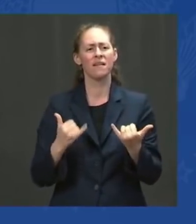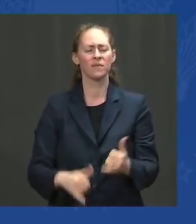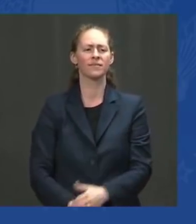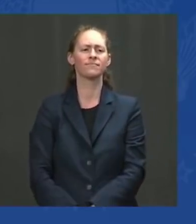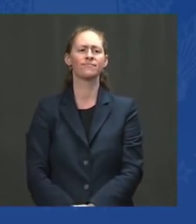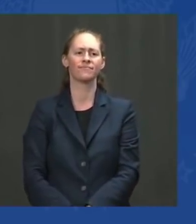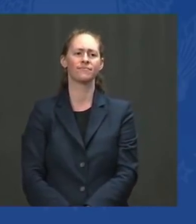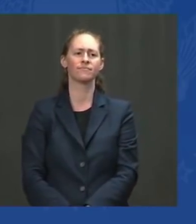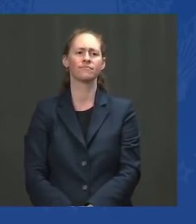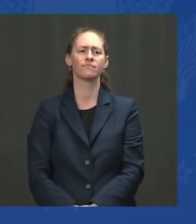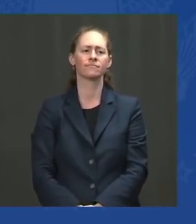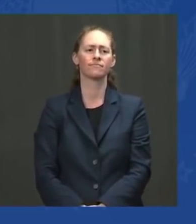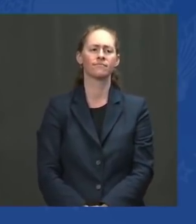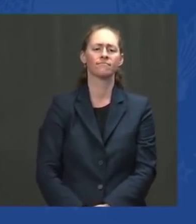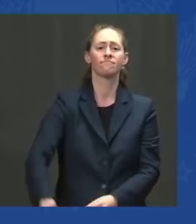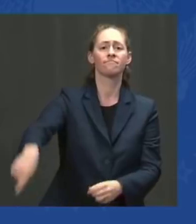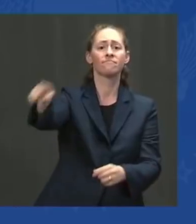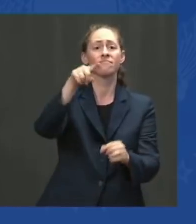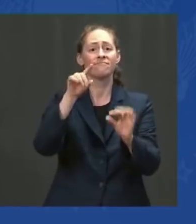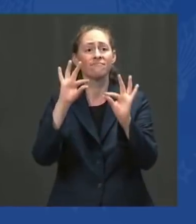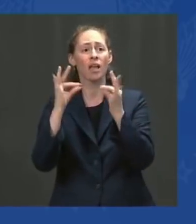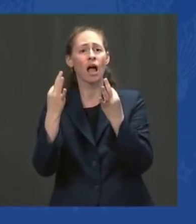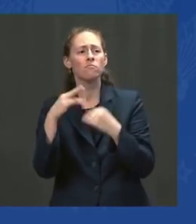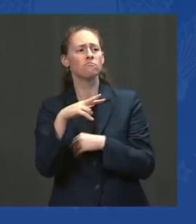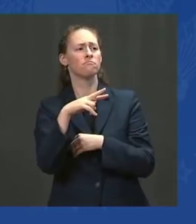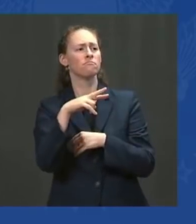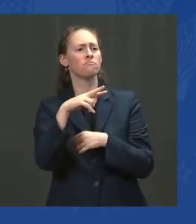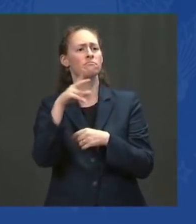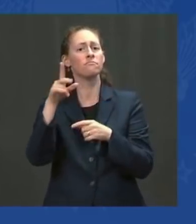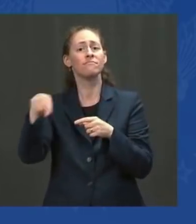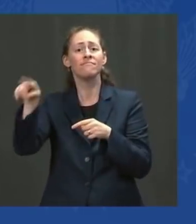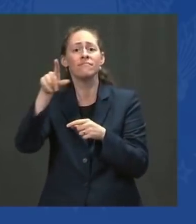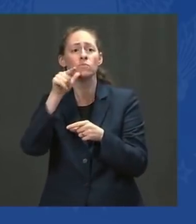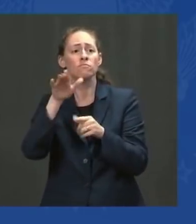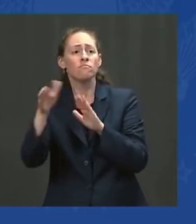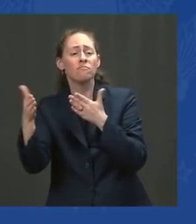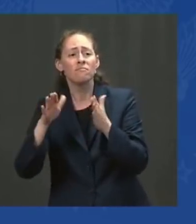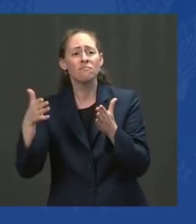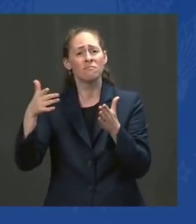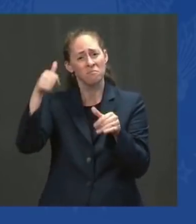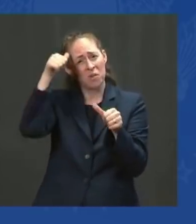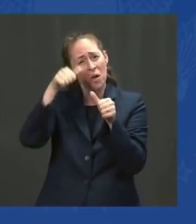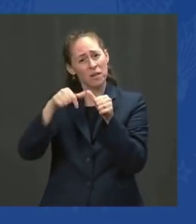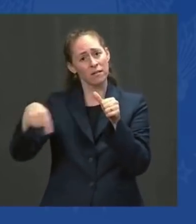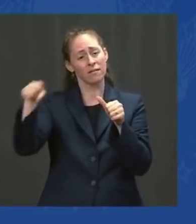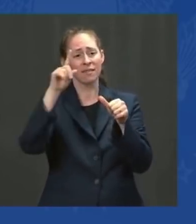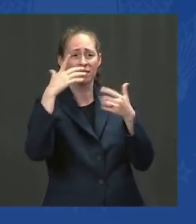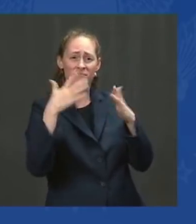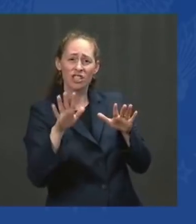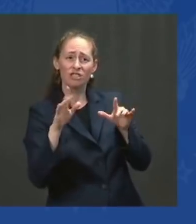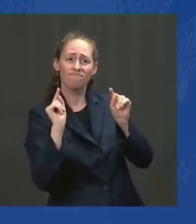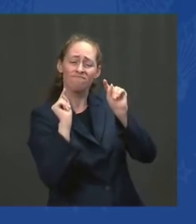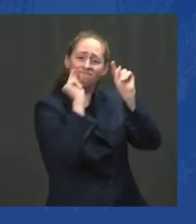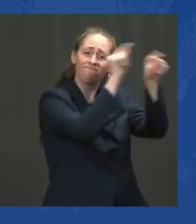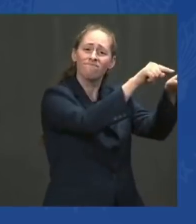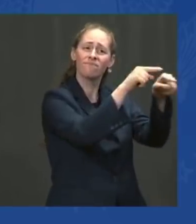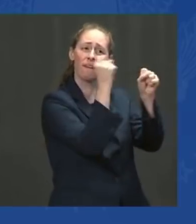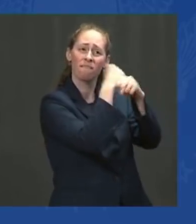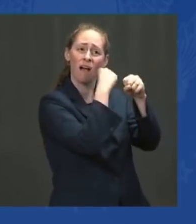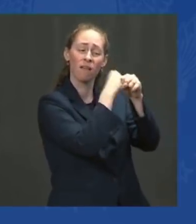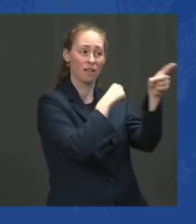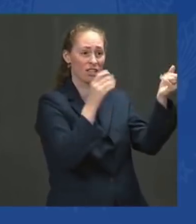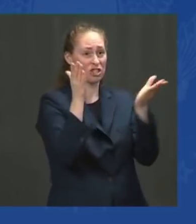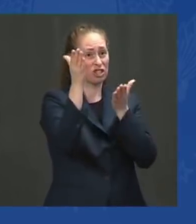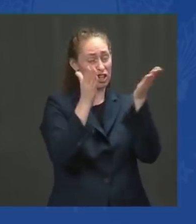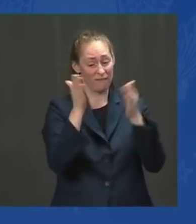像，在喀布尔机场这种混乱是大家所不能接受的。比如美